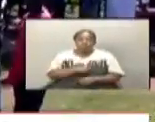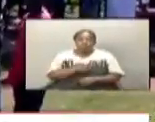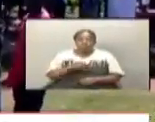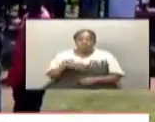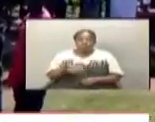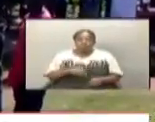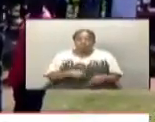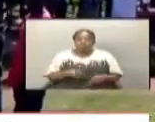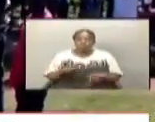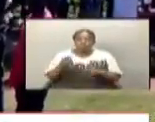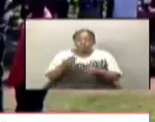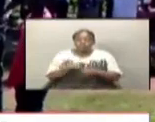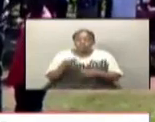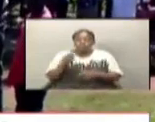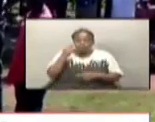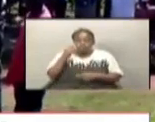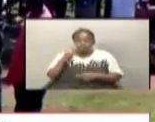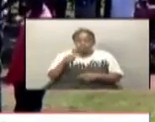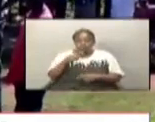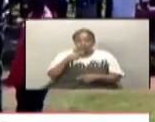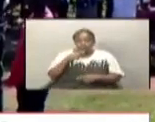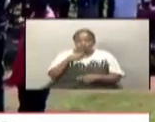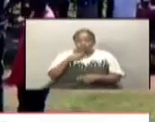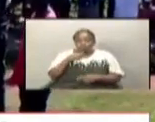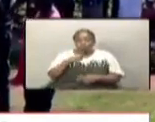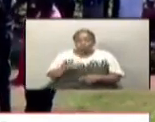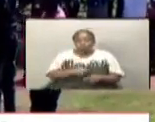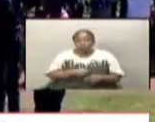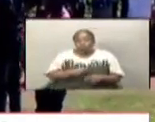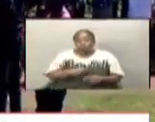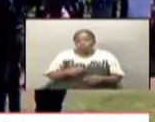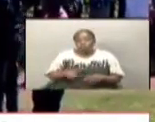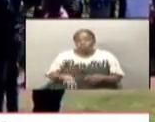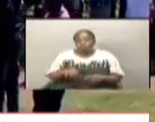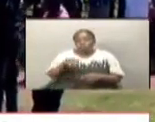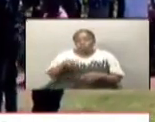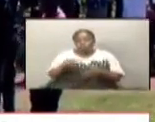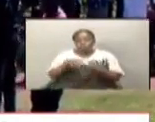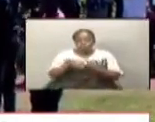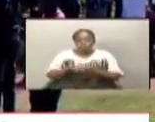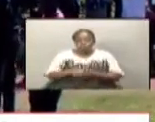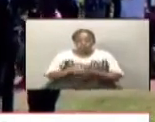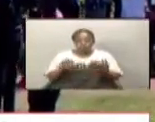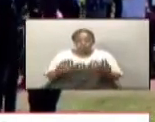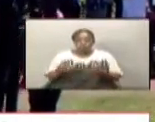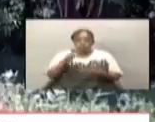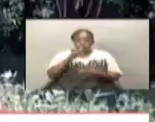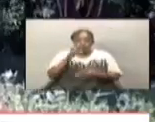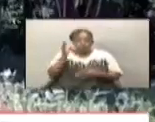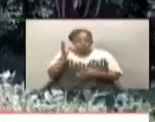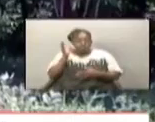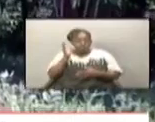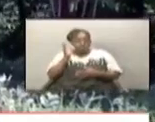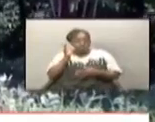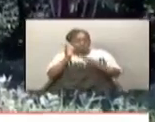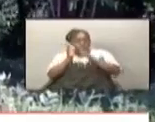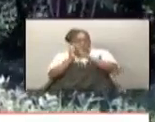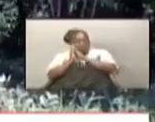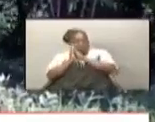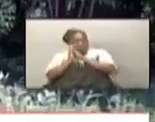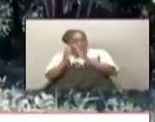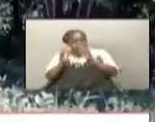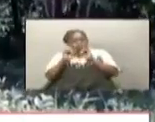Agamba nti yavudde mu bulooka n'asanga nga Nalongo ali mu nebba mu bbaala nga banywa ne yeebaka nga Amawulire agafunye ku